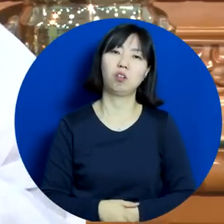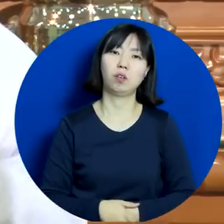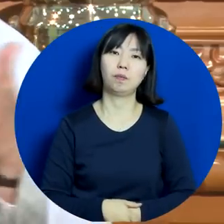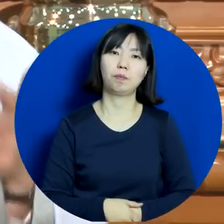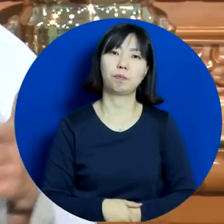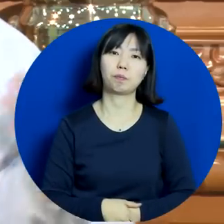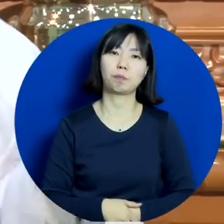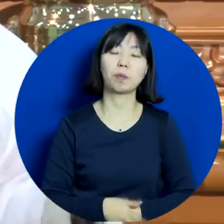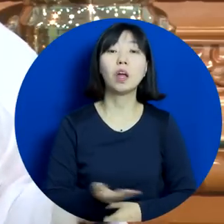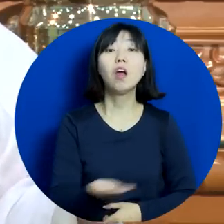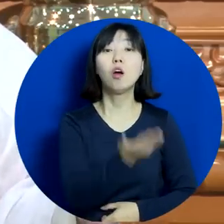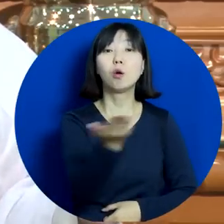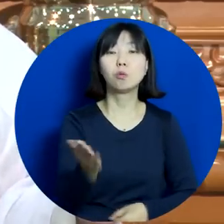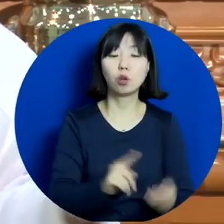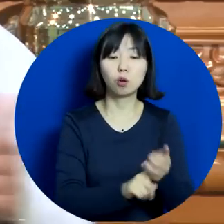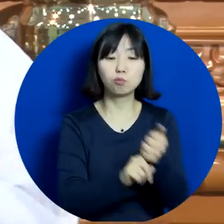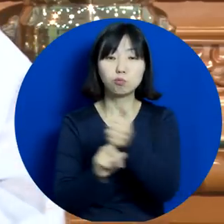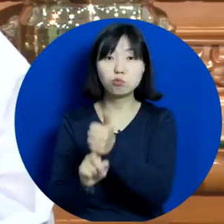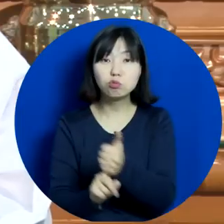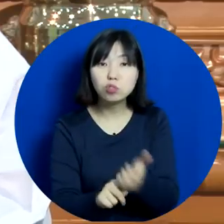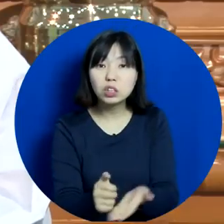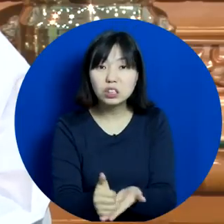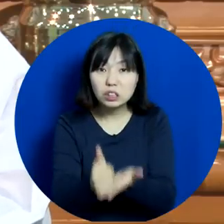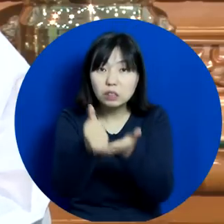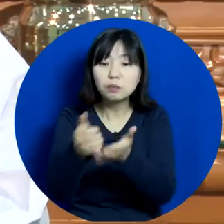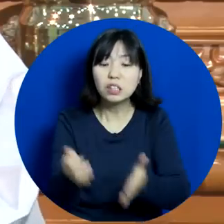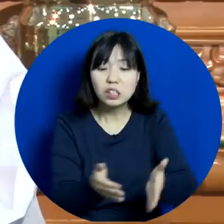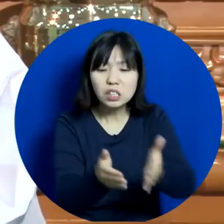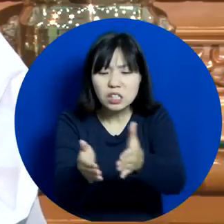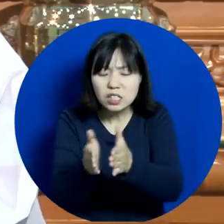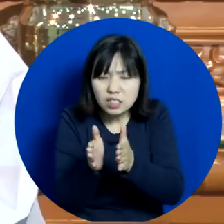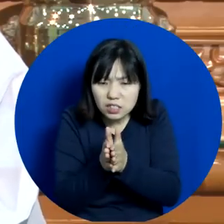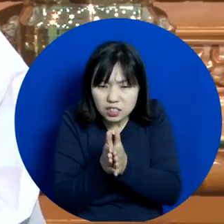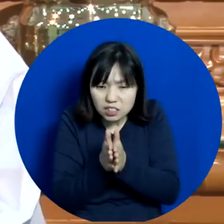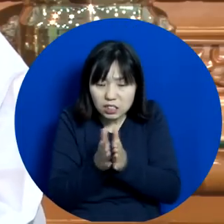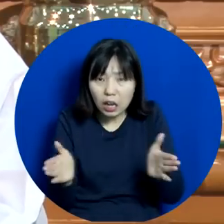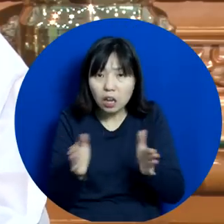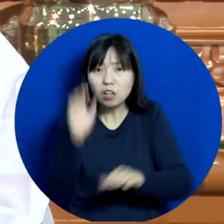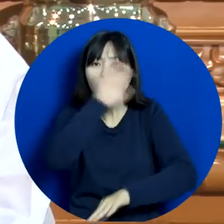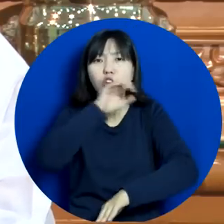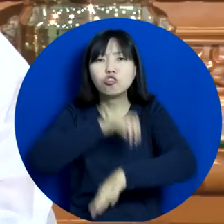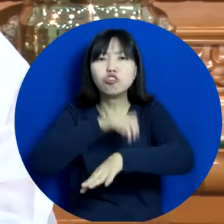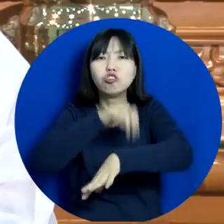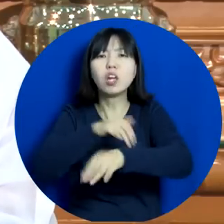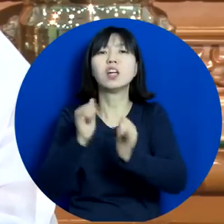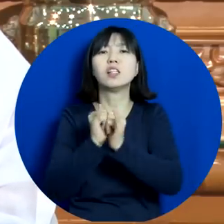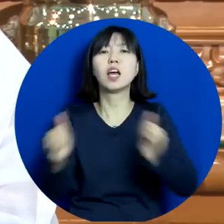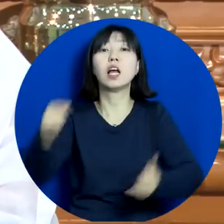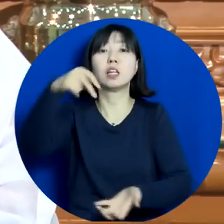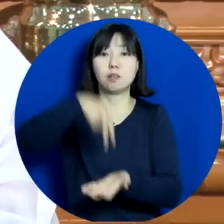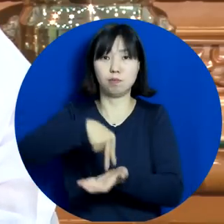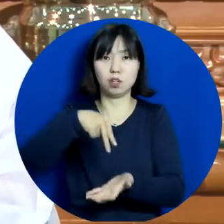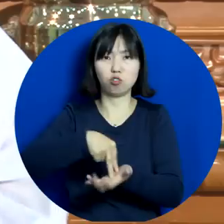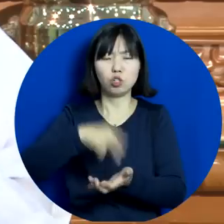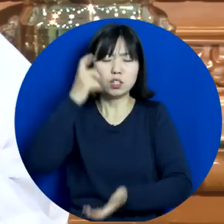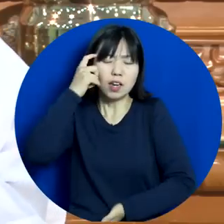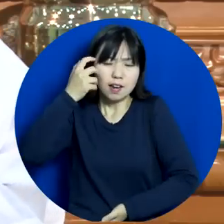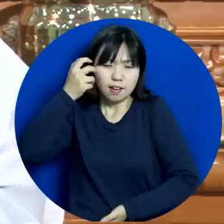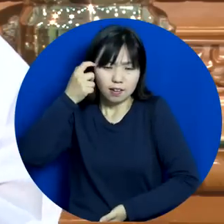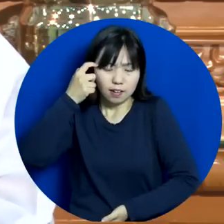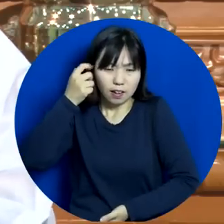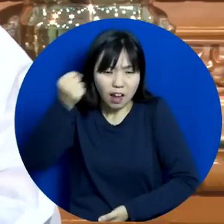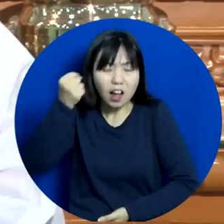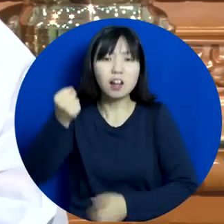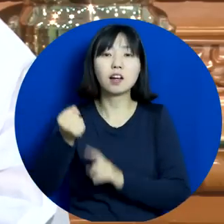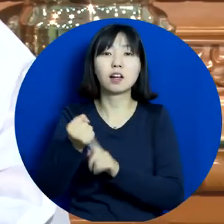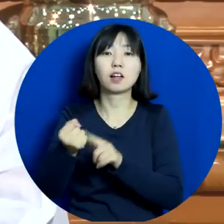부처의 길로 가는 수행자다. 이런 자기 입장, 가치관이 뚜렷이 있어야 되는데, 그 머리털